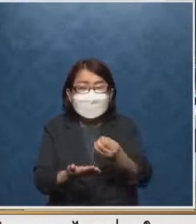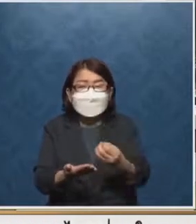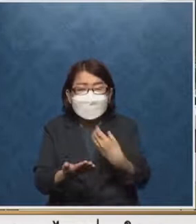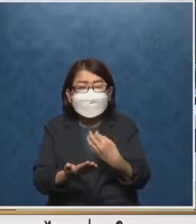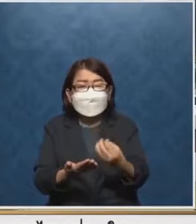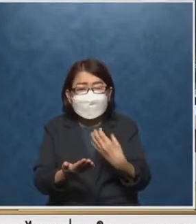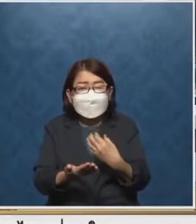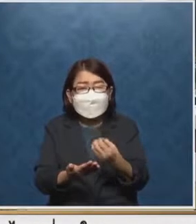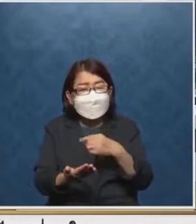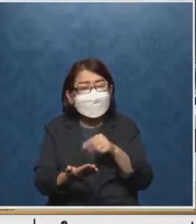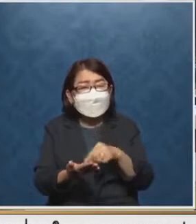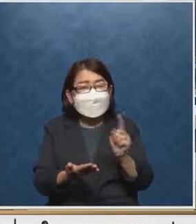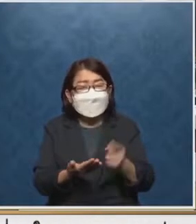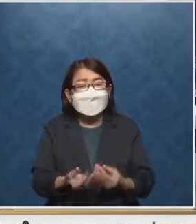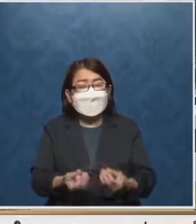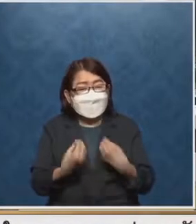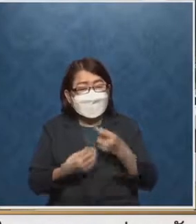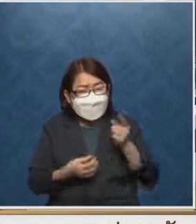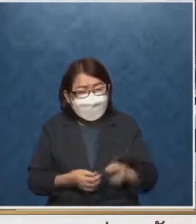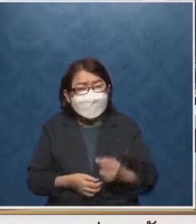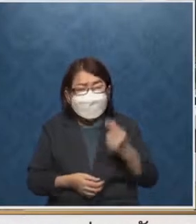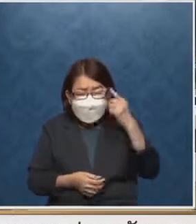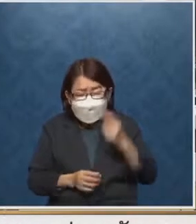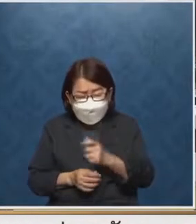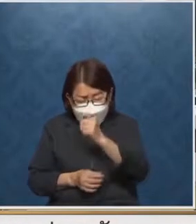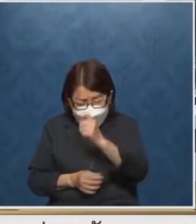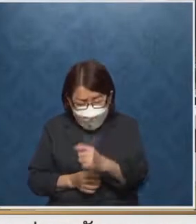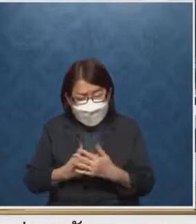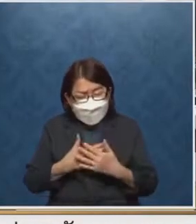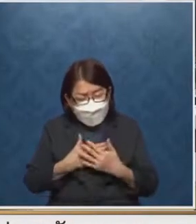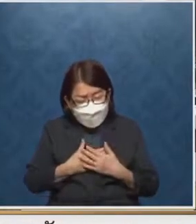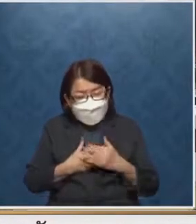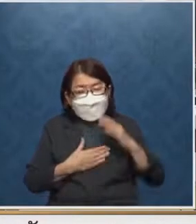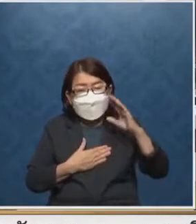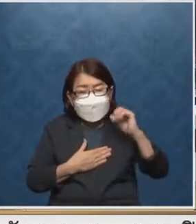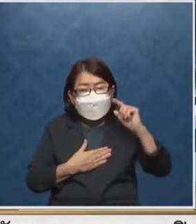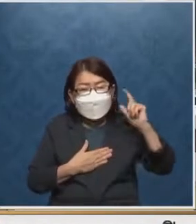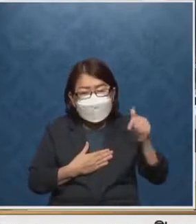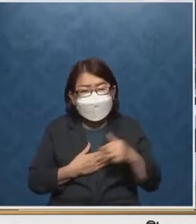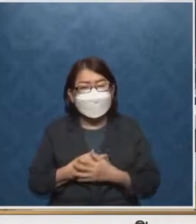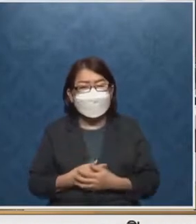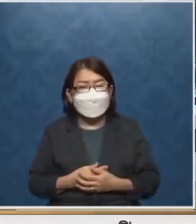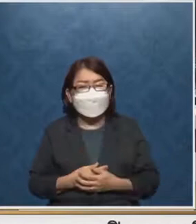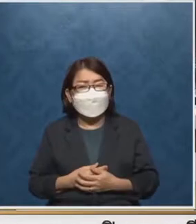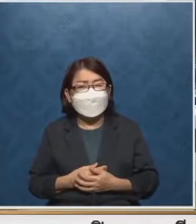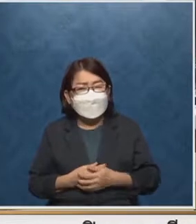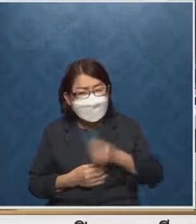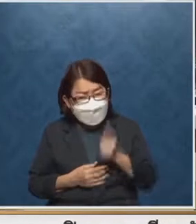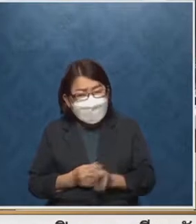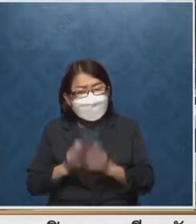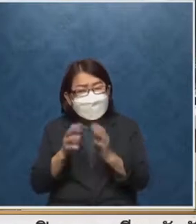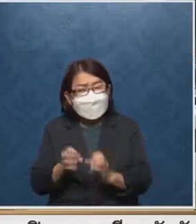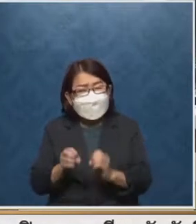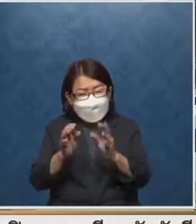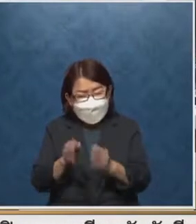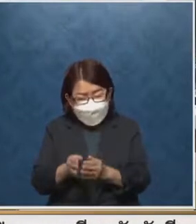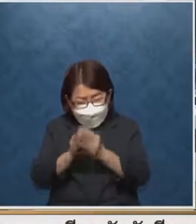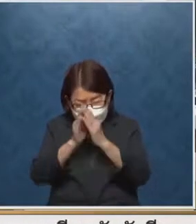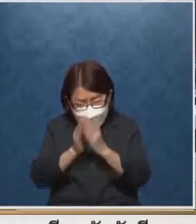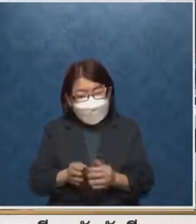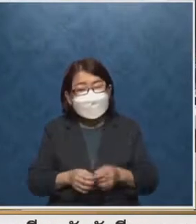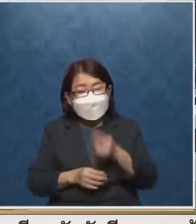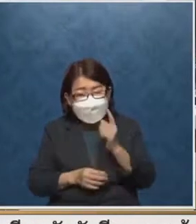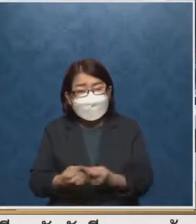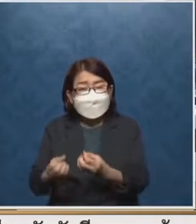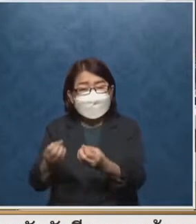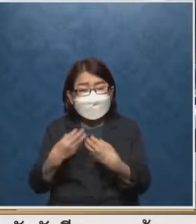ด็กๆรู้จักความกตัญญูกตเวทีต่อบิดามารดาครูบาอาจารย์ผู้มีพระคุณ